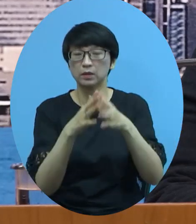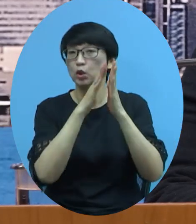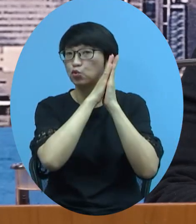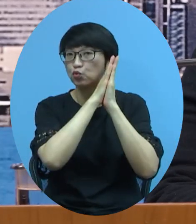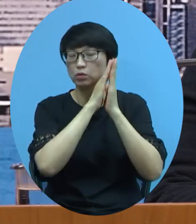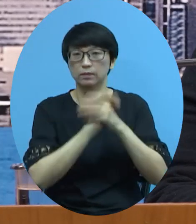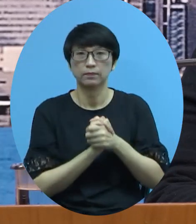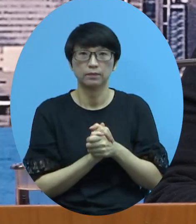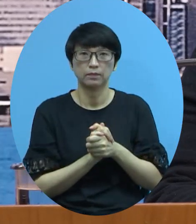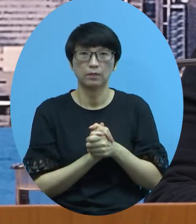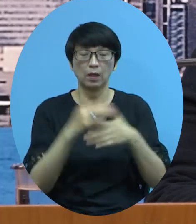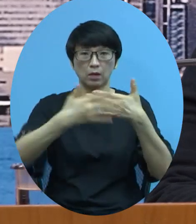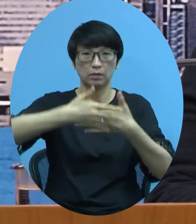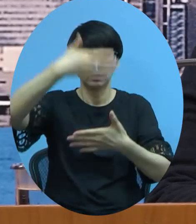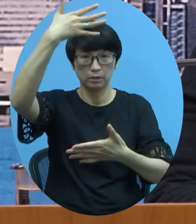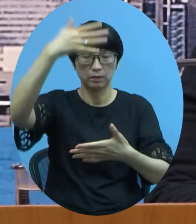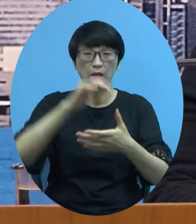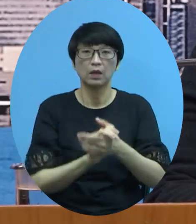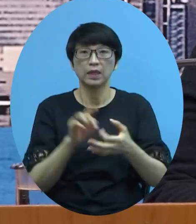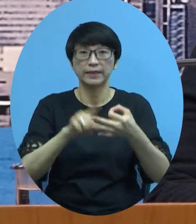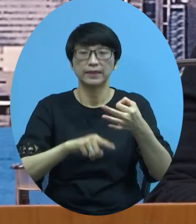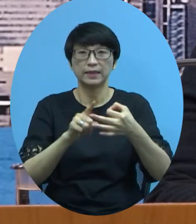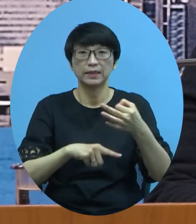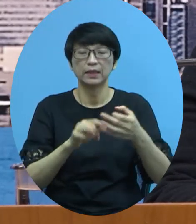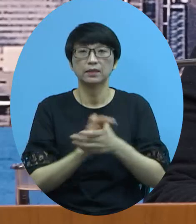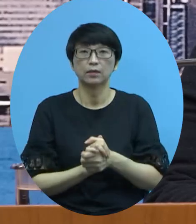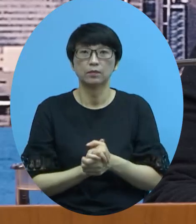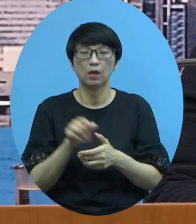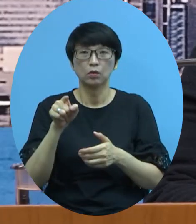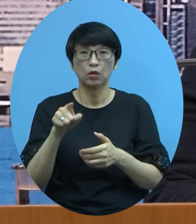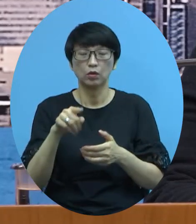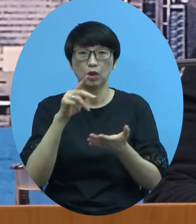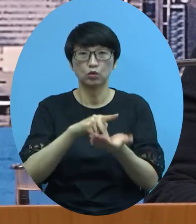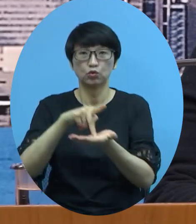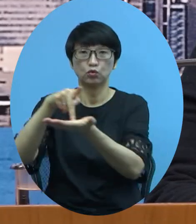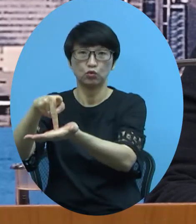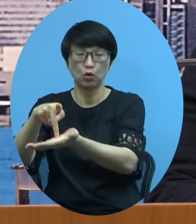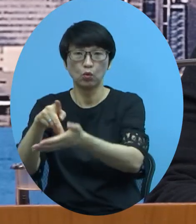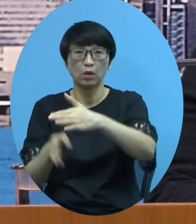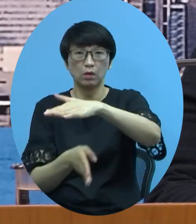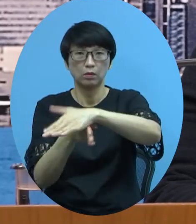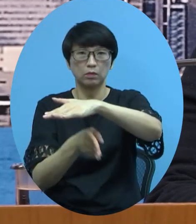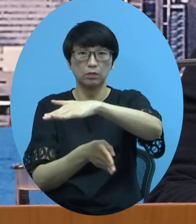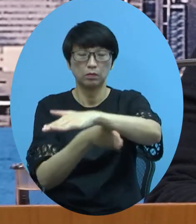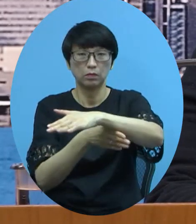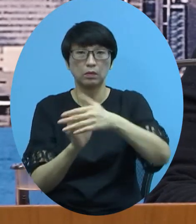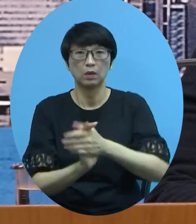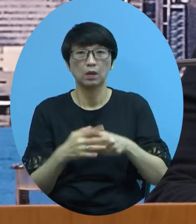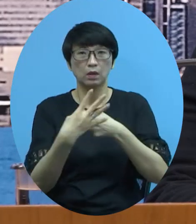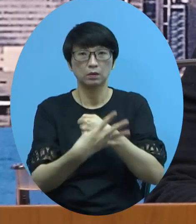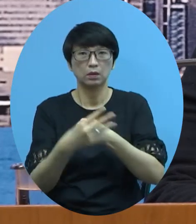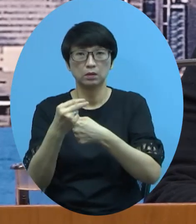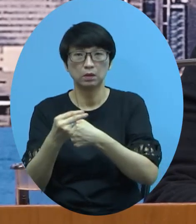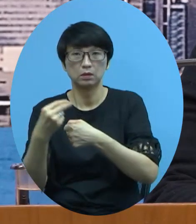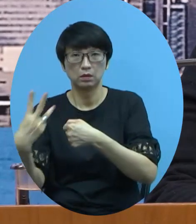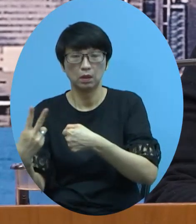就係喺益成樓嗰度嘅。咁因為佢哋就分租咗個一間房咁樣俾咗477同埋525